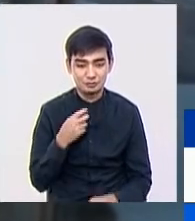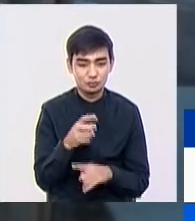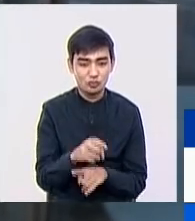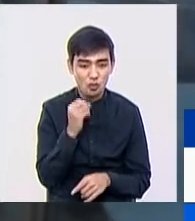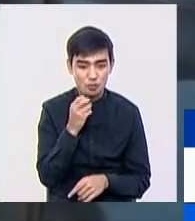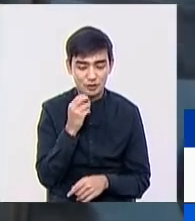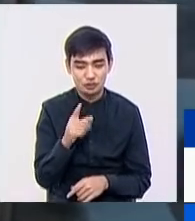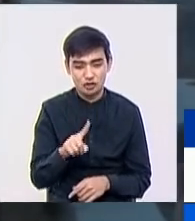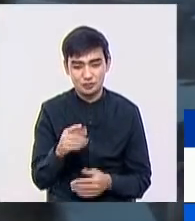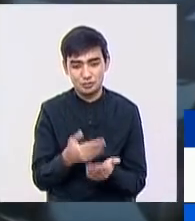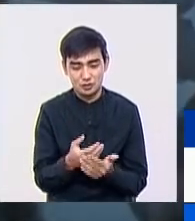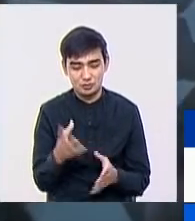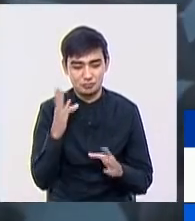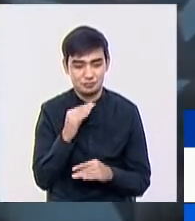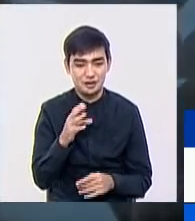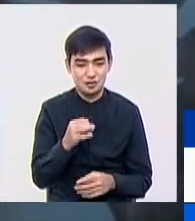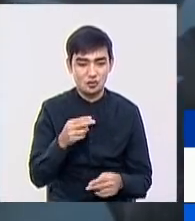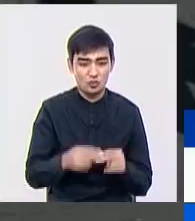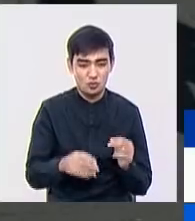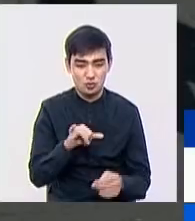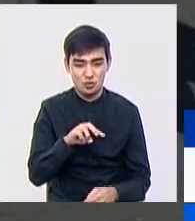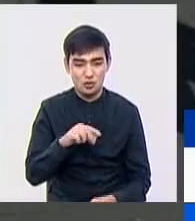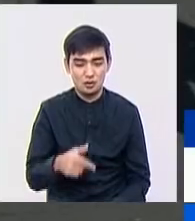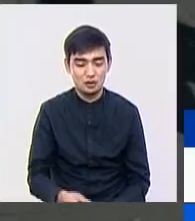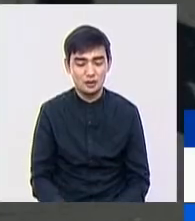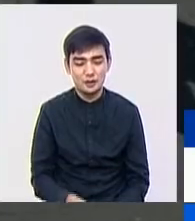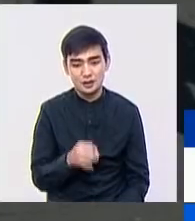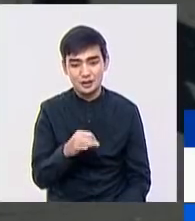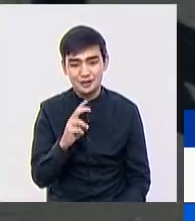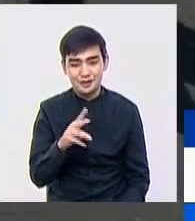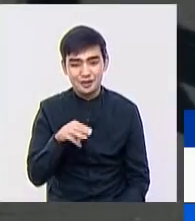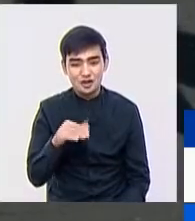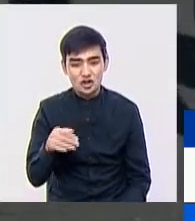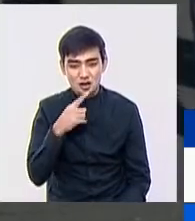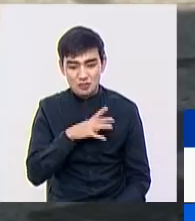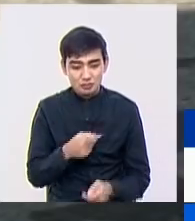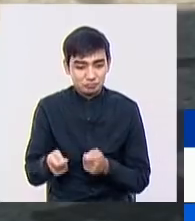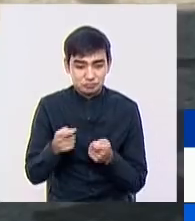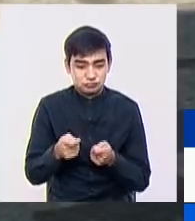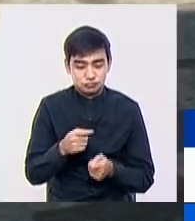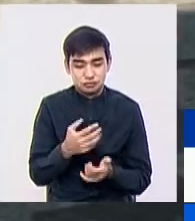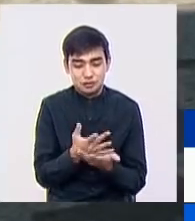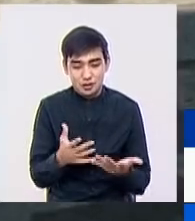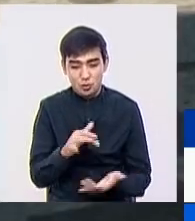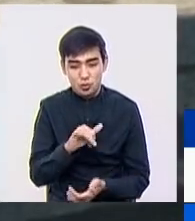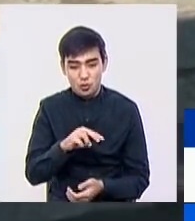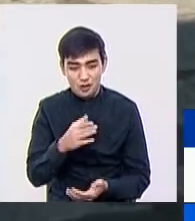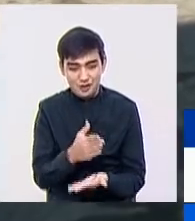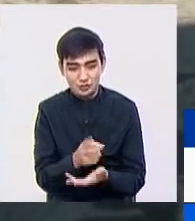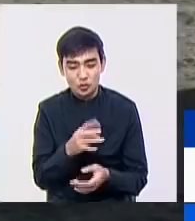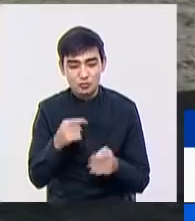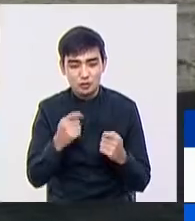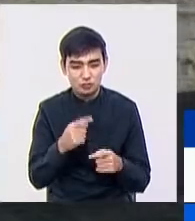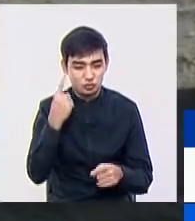в обед к часу и не успел. Закончился уголь. Несмотря на то, что в КТЖ заявляют, что привозят в столицу разный уголь, продавцы